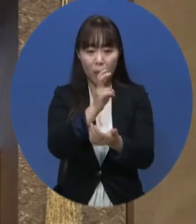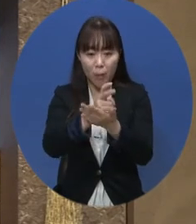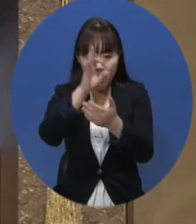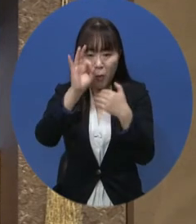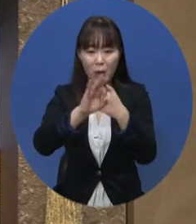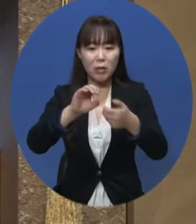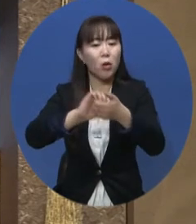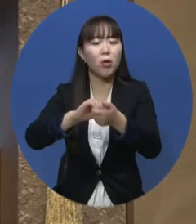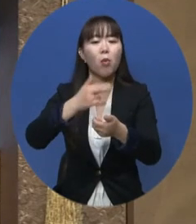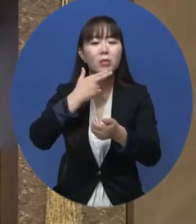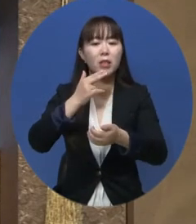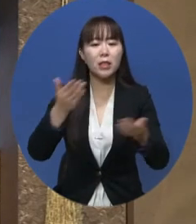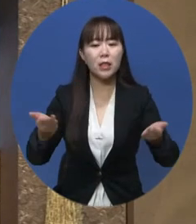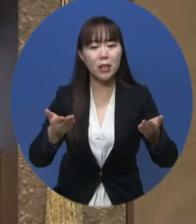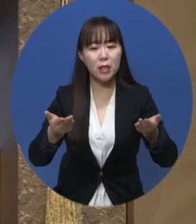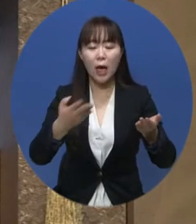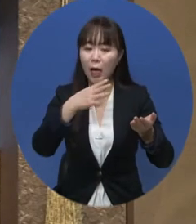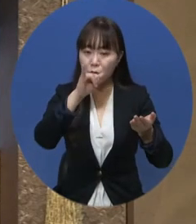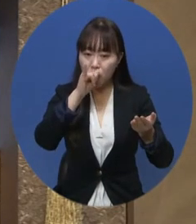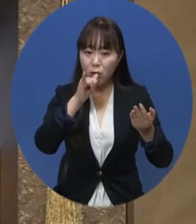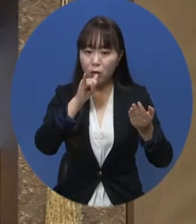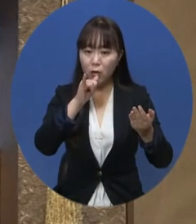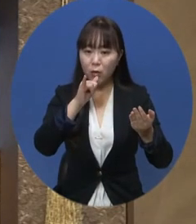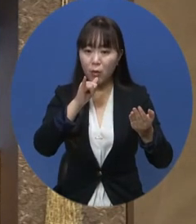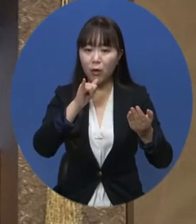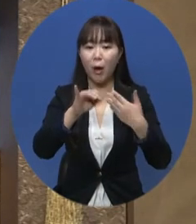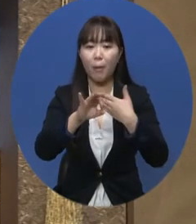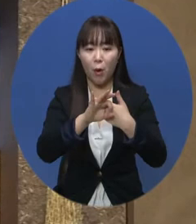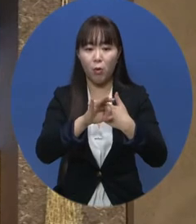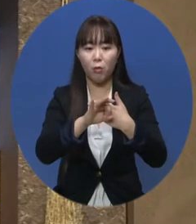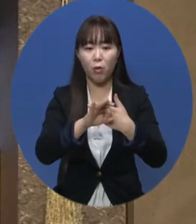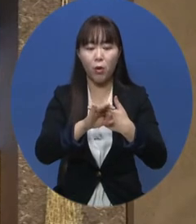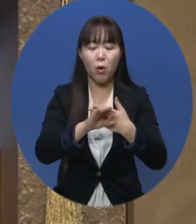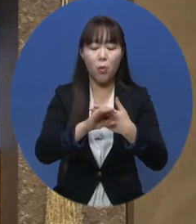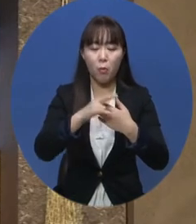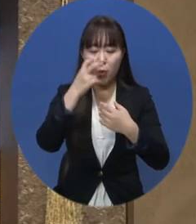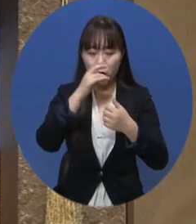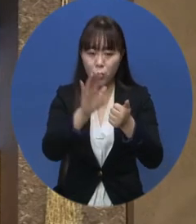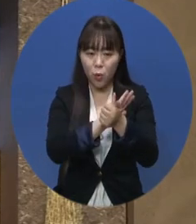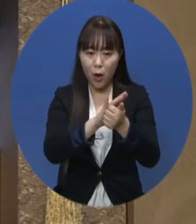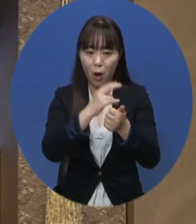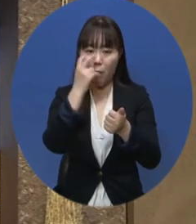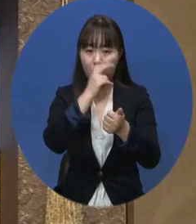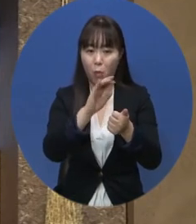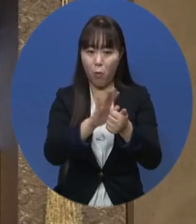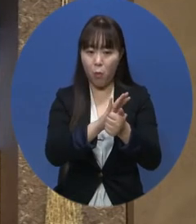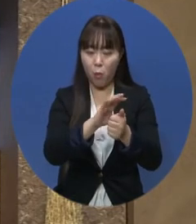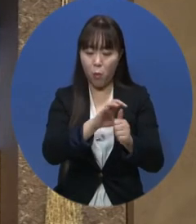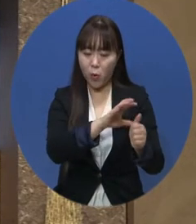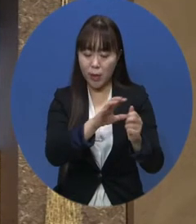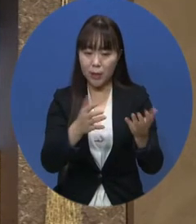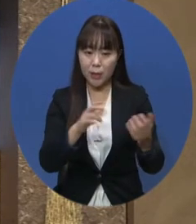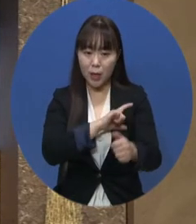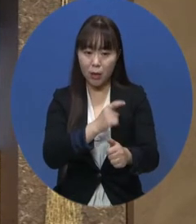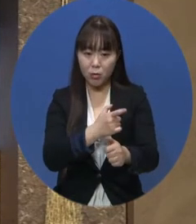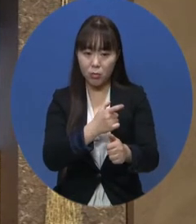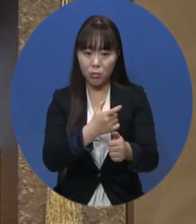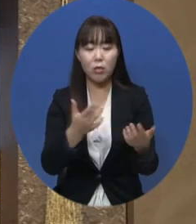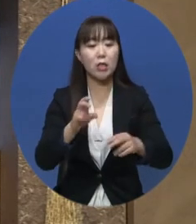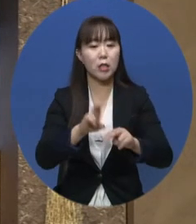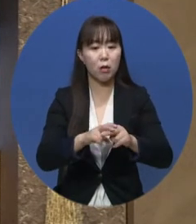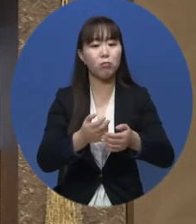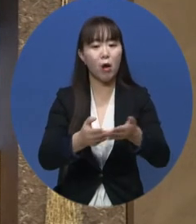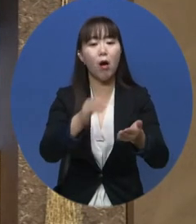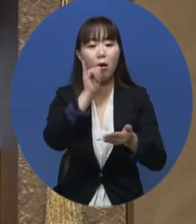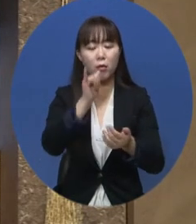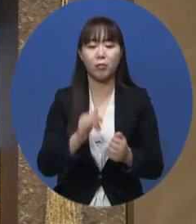없이 일할 수 있는 분이라면 네. 요양보호사 자격증이 있는 분에게 일자리를 제공할 수 있도록 하고